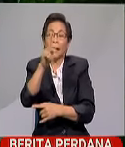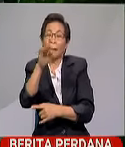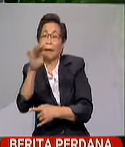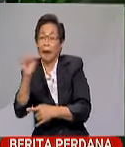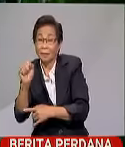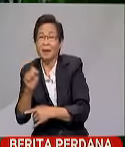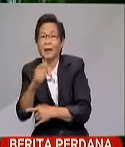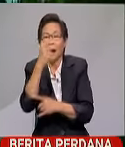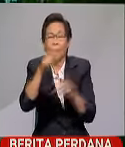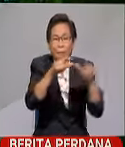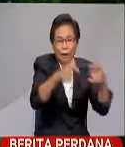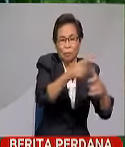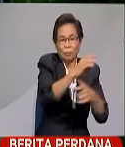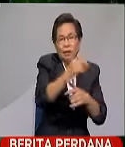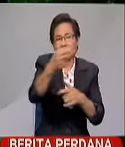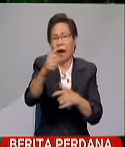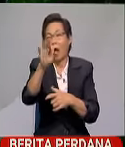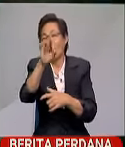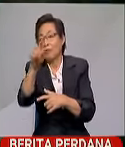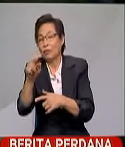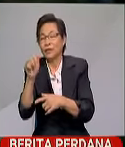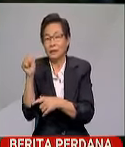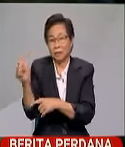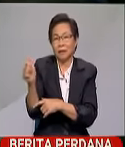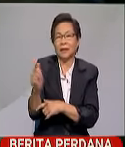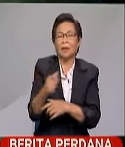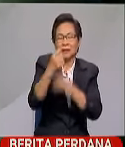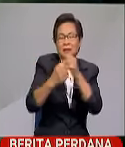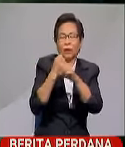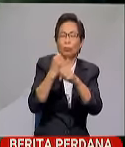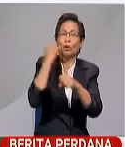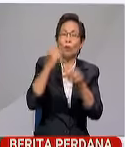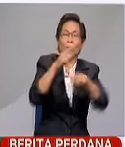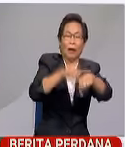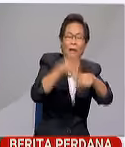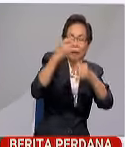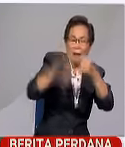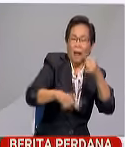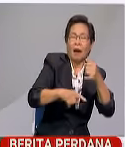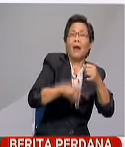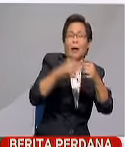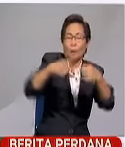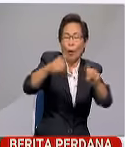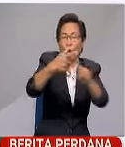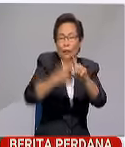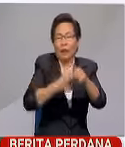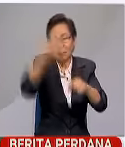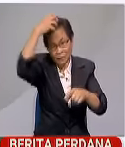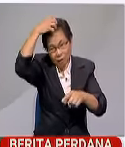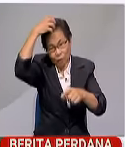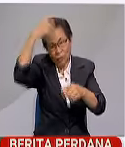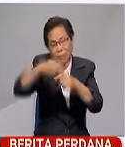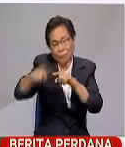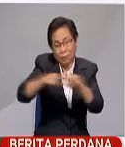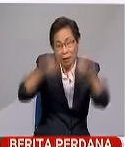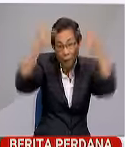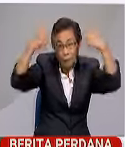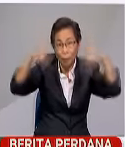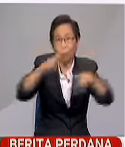pasukan dan Hafiz sendiri. Tahun lalu merupakan musim terakhir pelumba kelahiran Selangor itu beraksi dalam saingan perdana